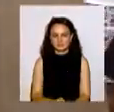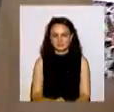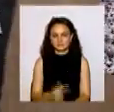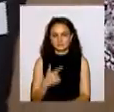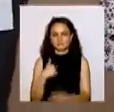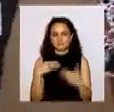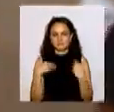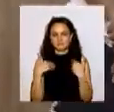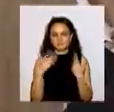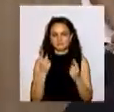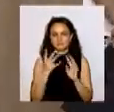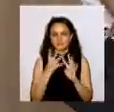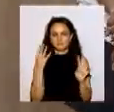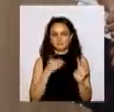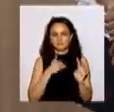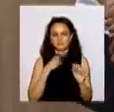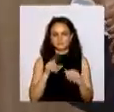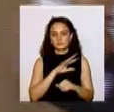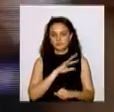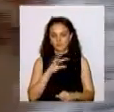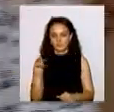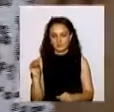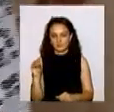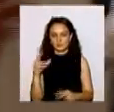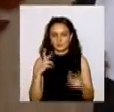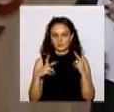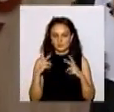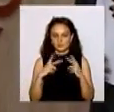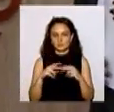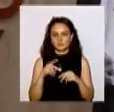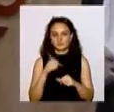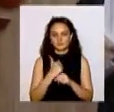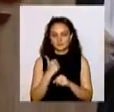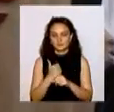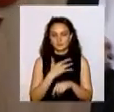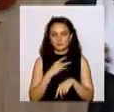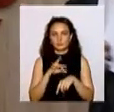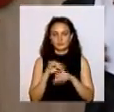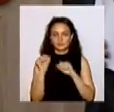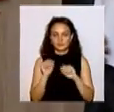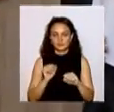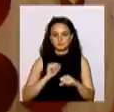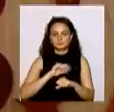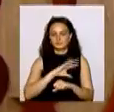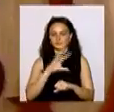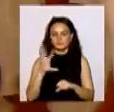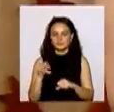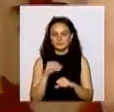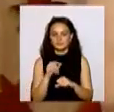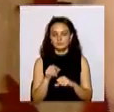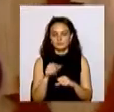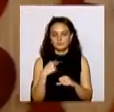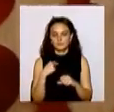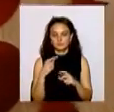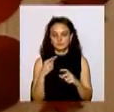ეს მოგესალმებით და პირველ რიგში მინდა ყველა თქვენგანს, სტუდენტებს, მენტორებს, გულშემატკივრებს, ხელოვნებისა